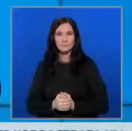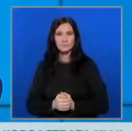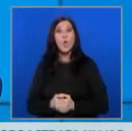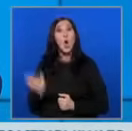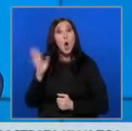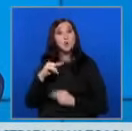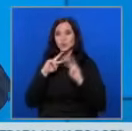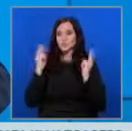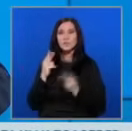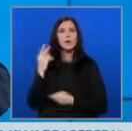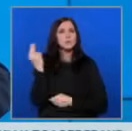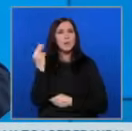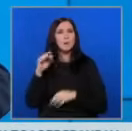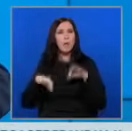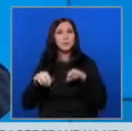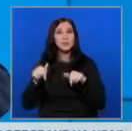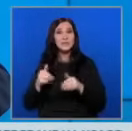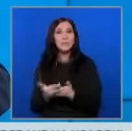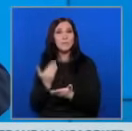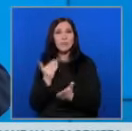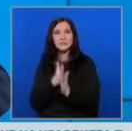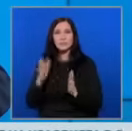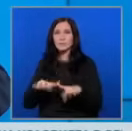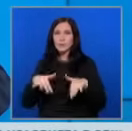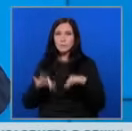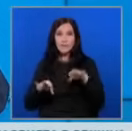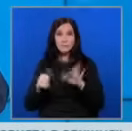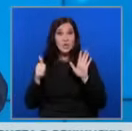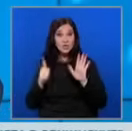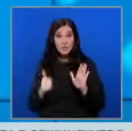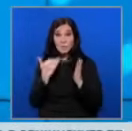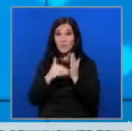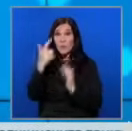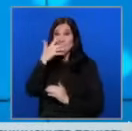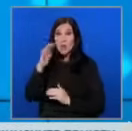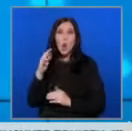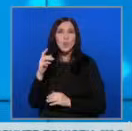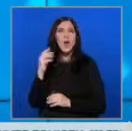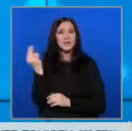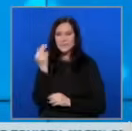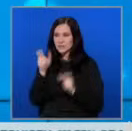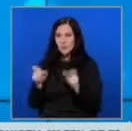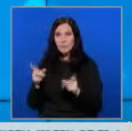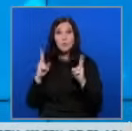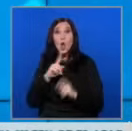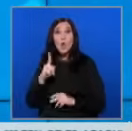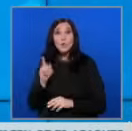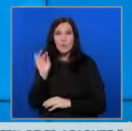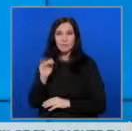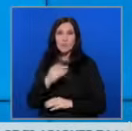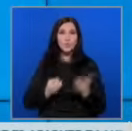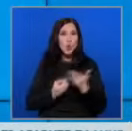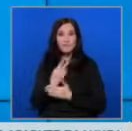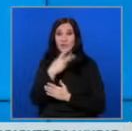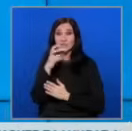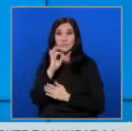И още от света, Сърбия гласува днес на предсрочни парламентарни избори. 6,5 милиона сърби решават кои да бъдат новите